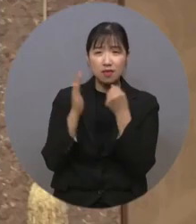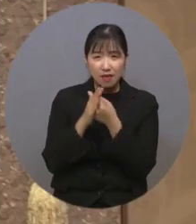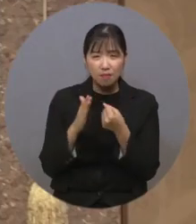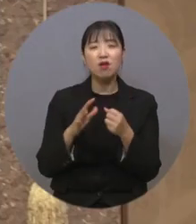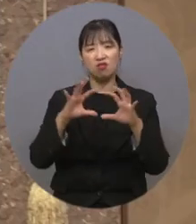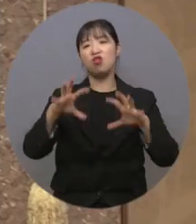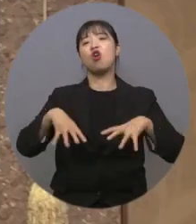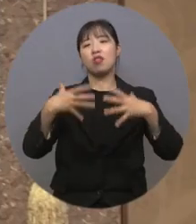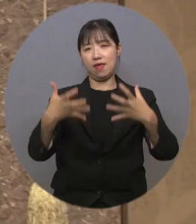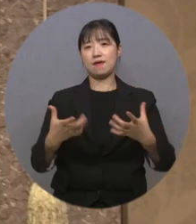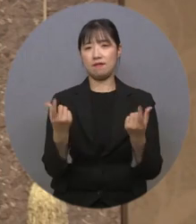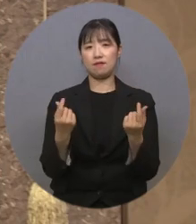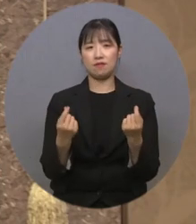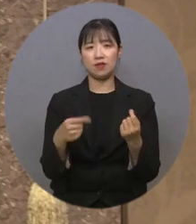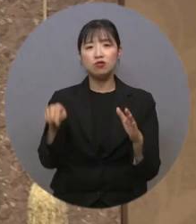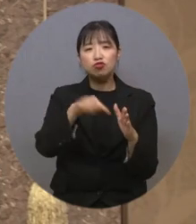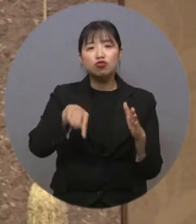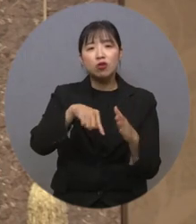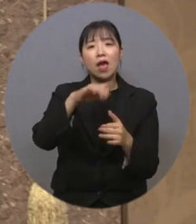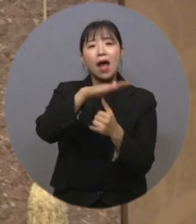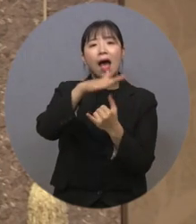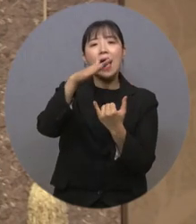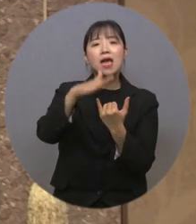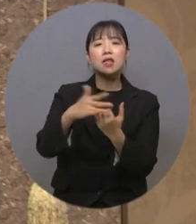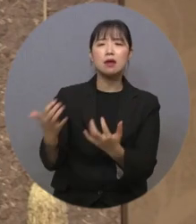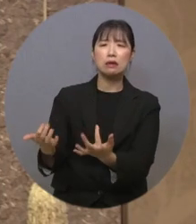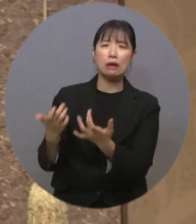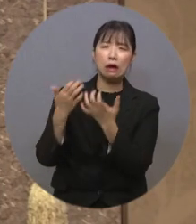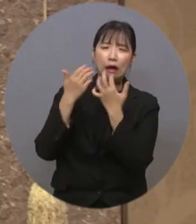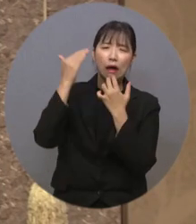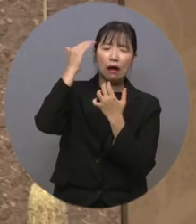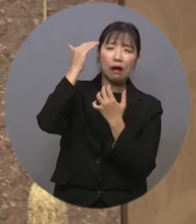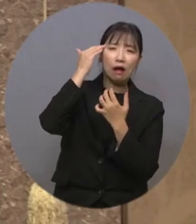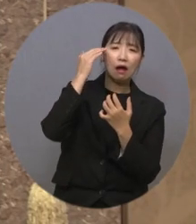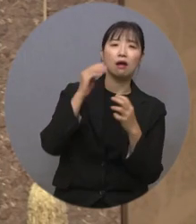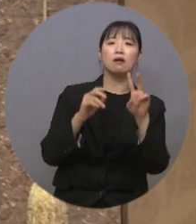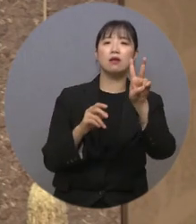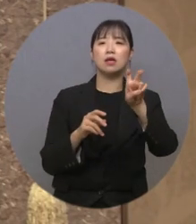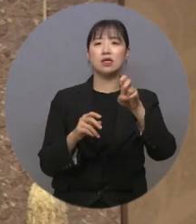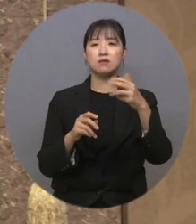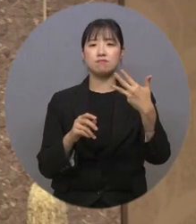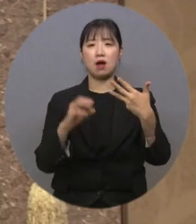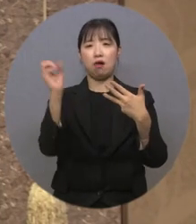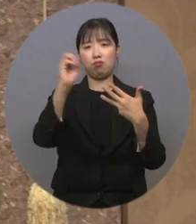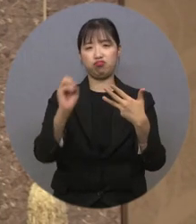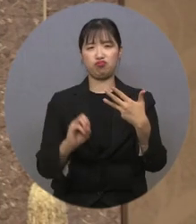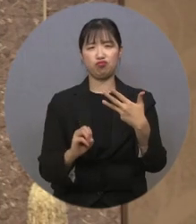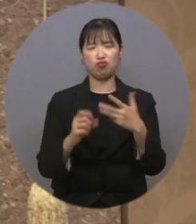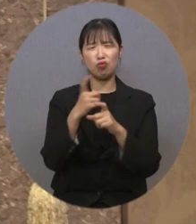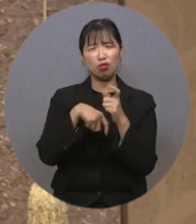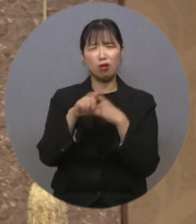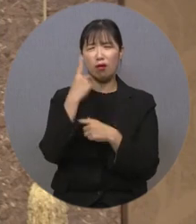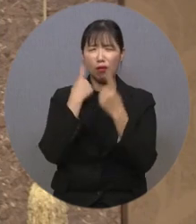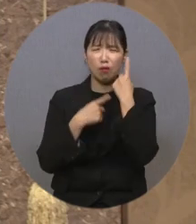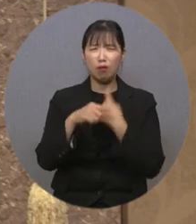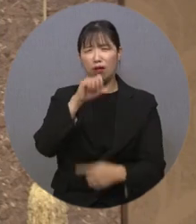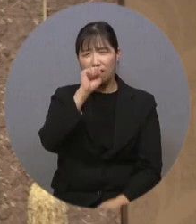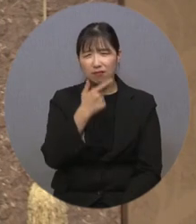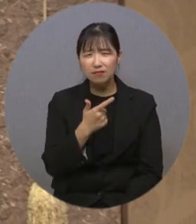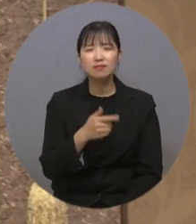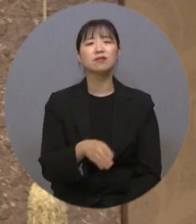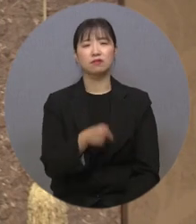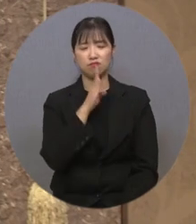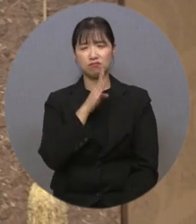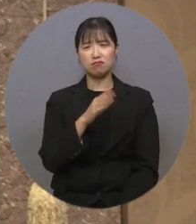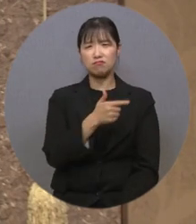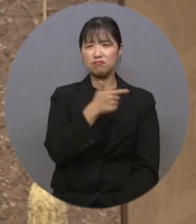와. 그중에 아이들이 간접 흡연을 당하는 것이 28%라고 합니다. 더 치명적이겠죠. 네, 이건 굉장히 심각한